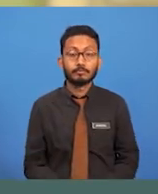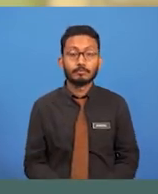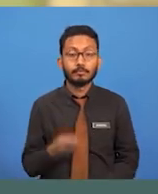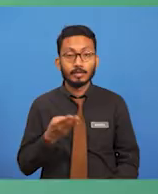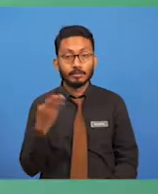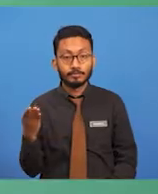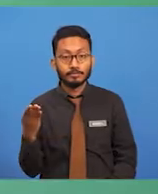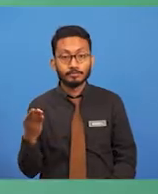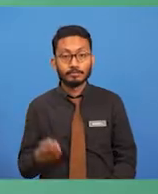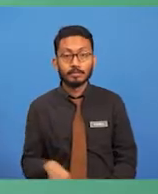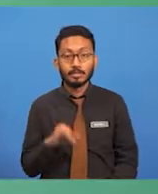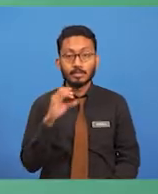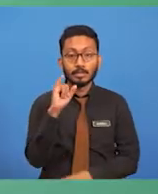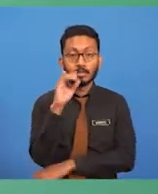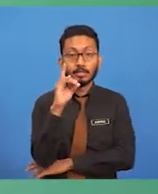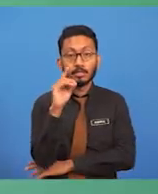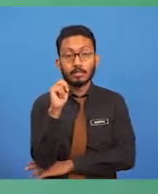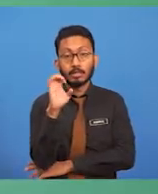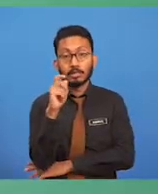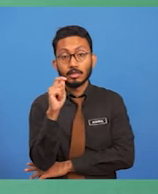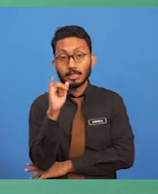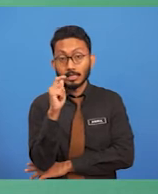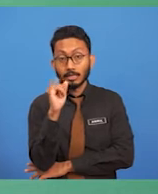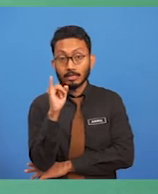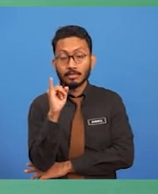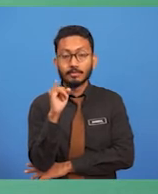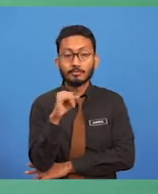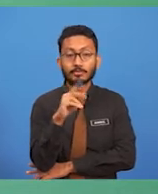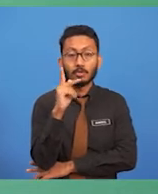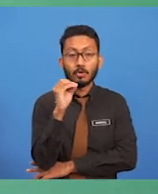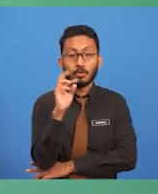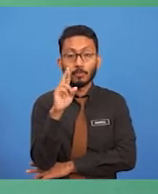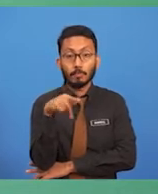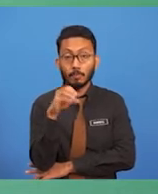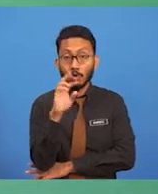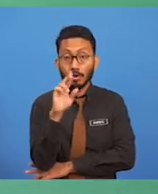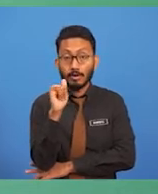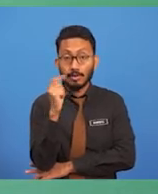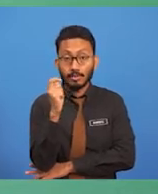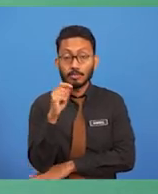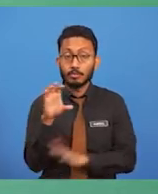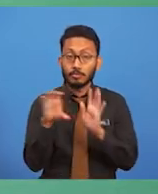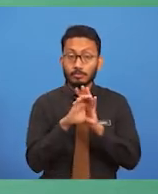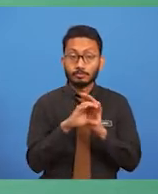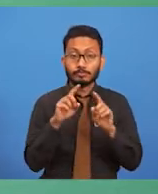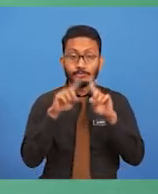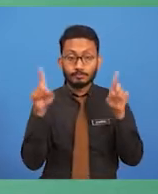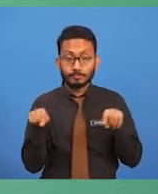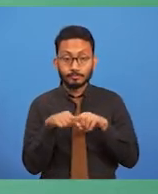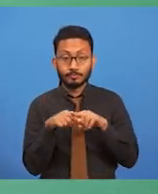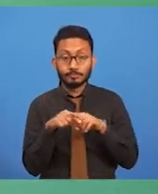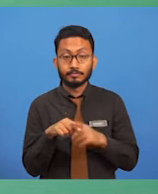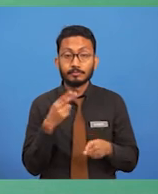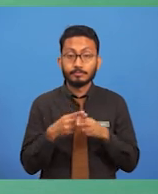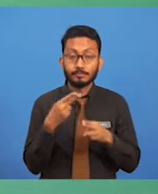seperti kad perniagaan, kepala surat, sampul surat, banting dan